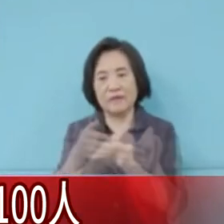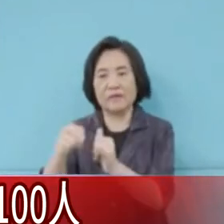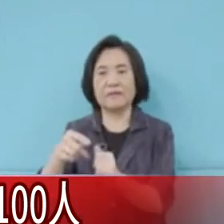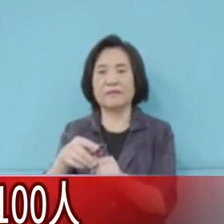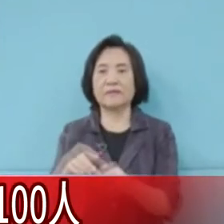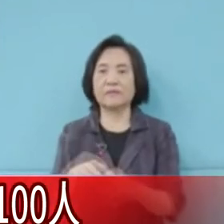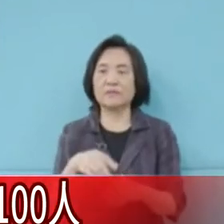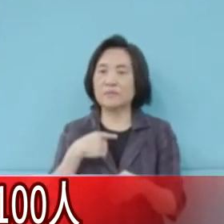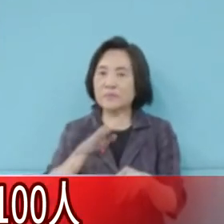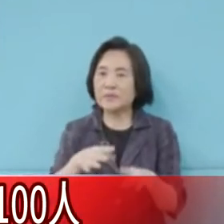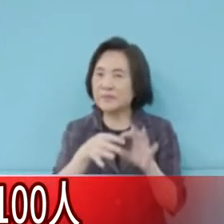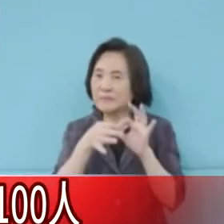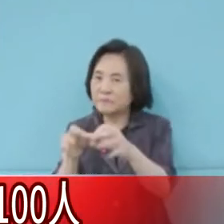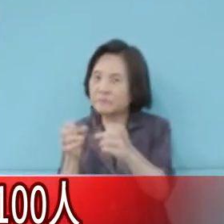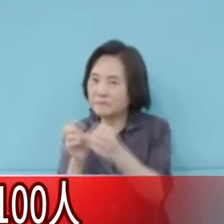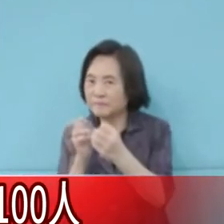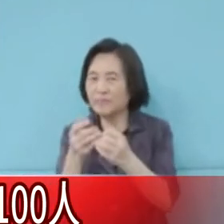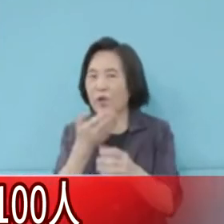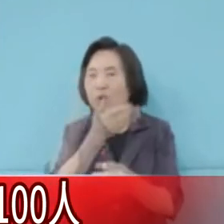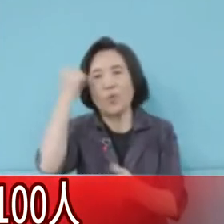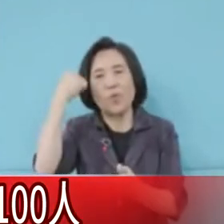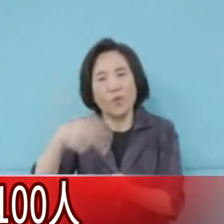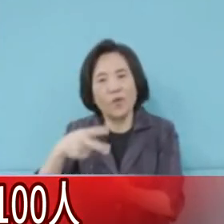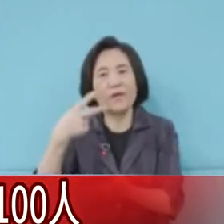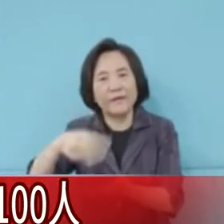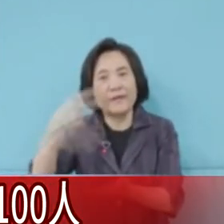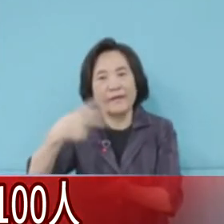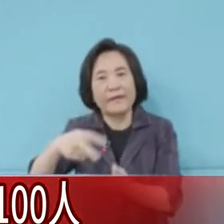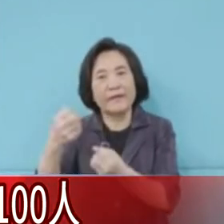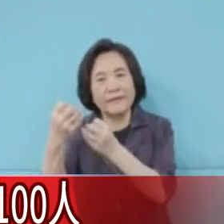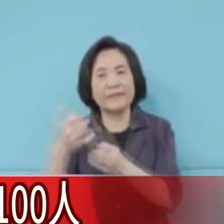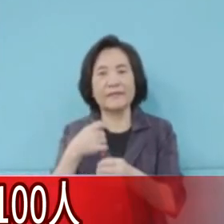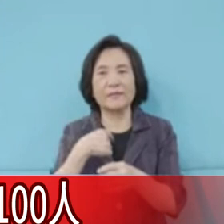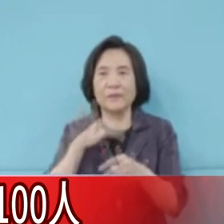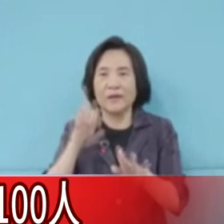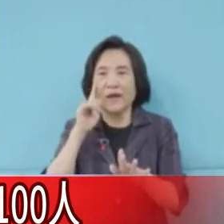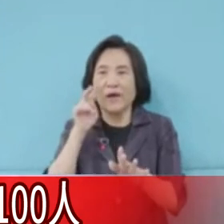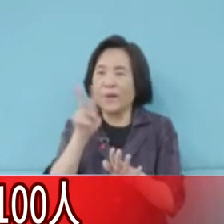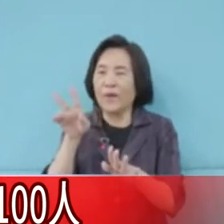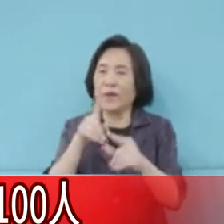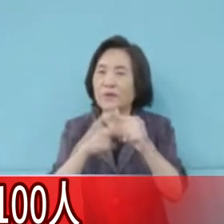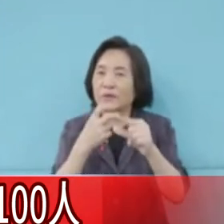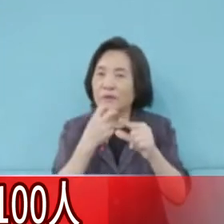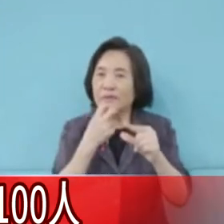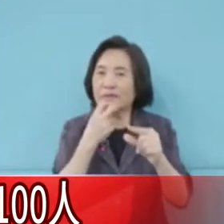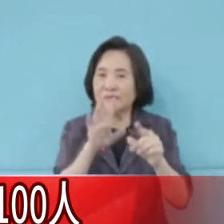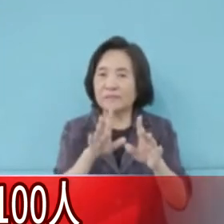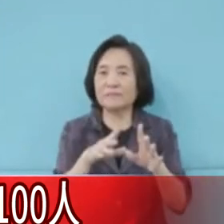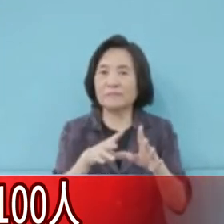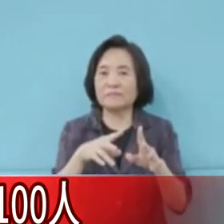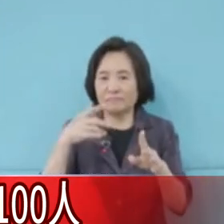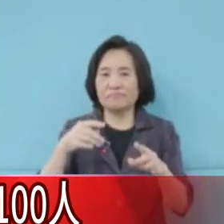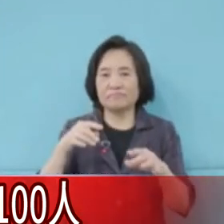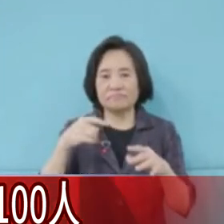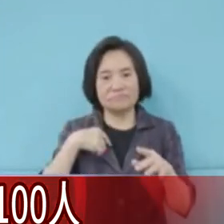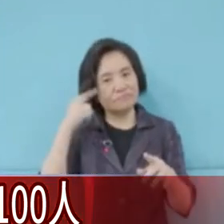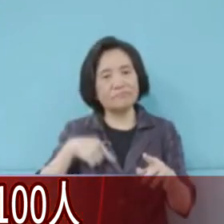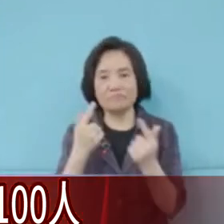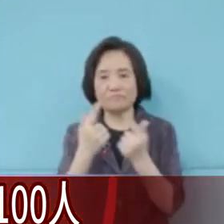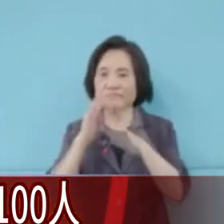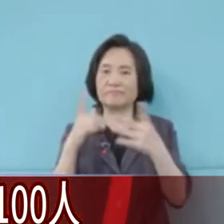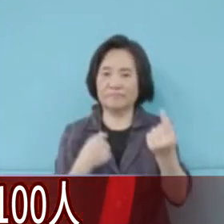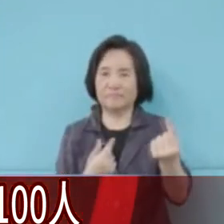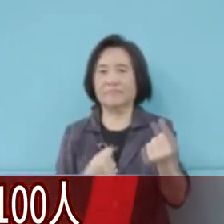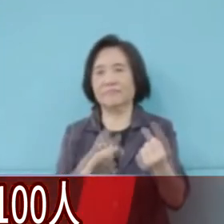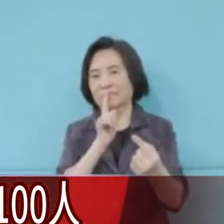断的在跟大大小小的旅馆沟通，那我要必须很高兴的说，中央其实也在做同样的事情。那台